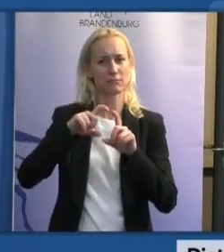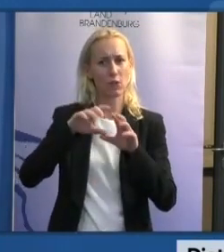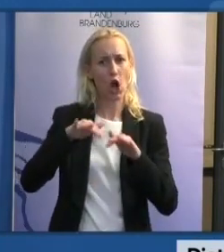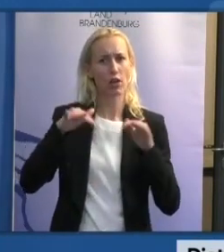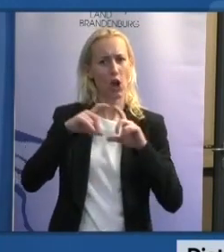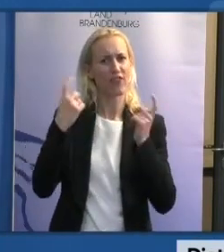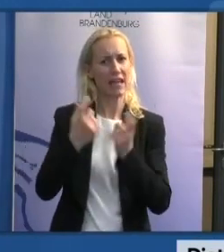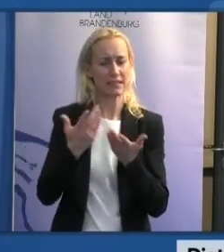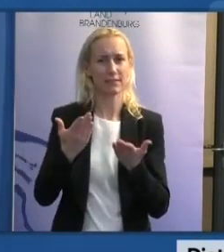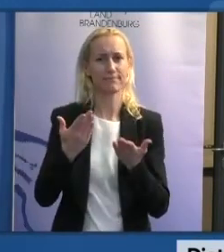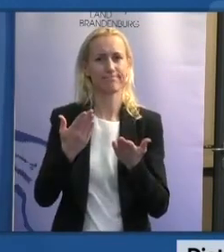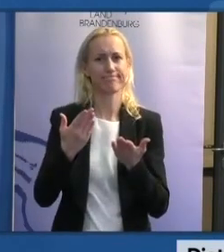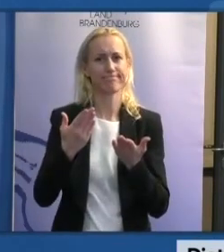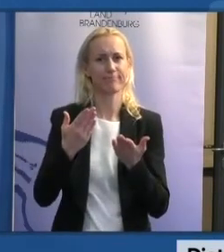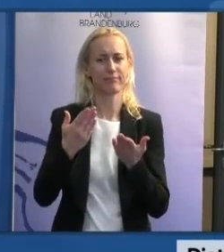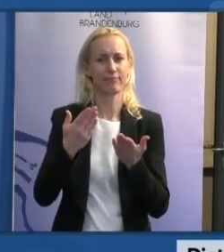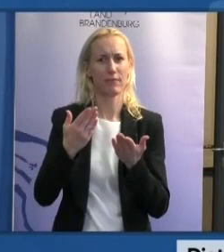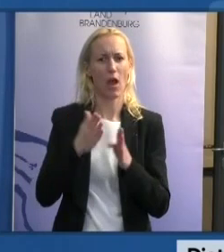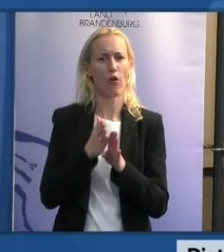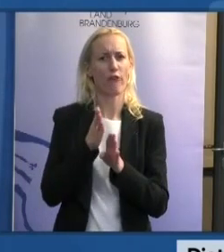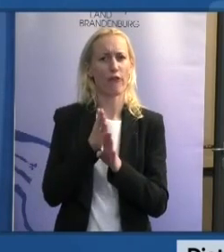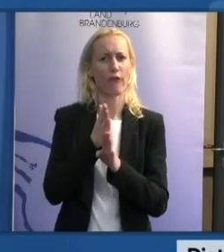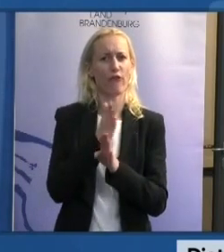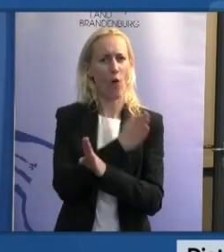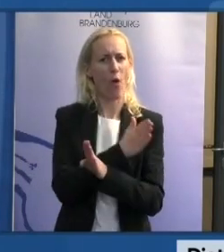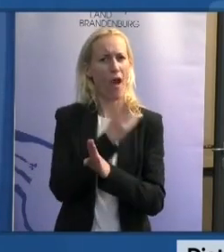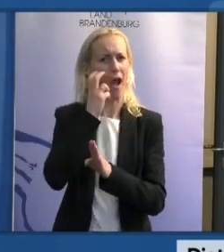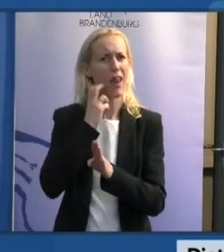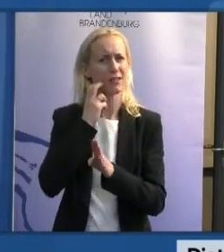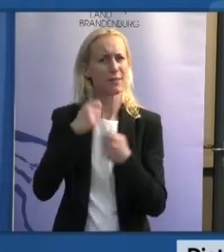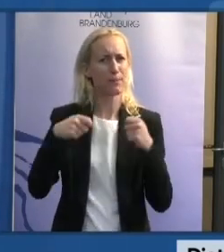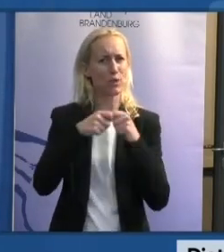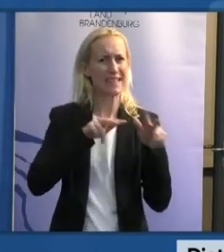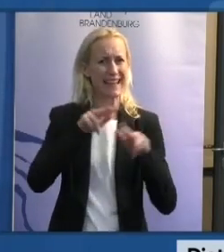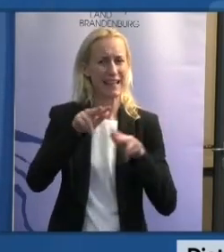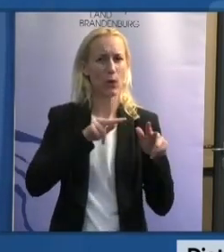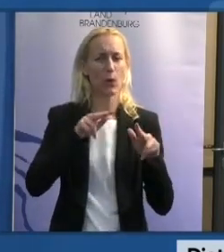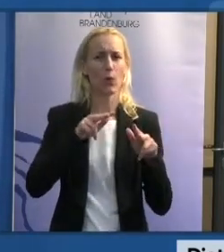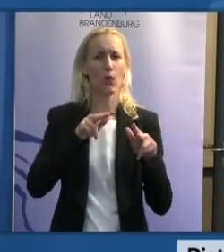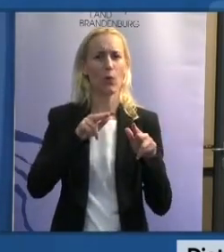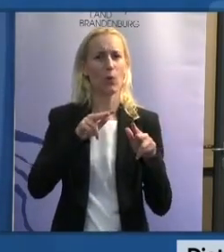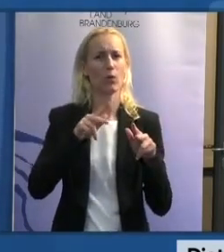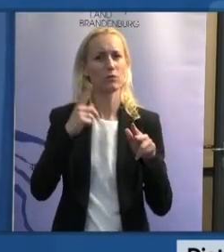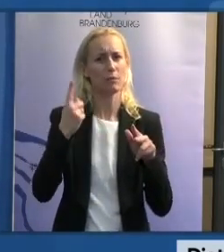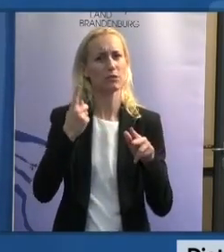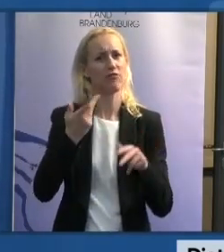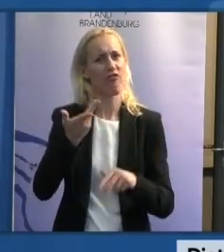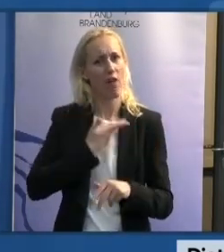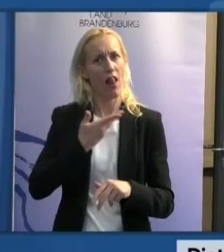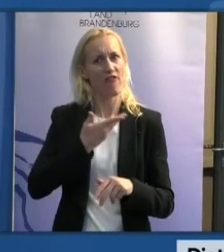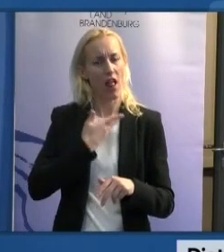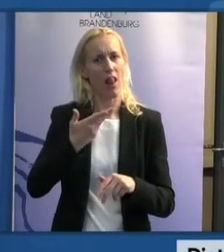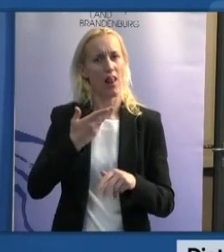sie, genau wie die vorhergehende Bundesregierung, mit großer Entschlossenheit